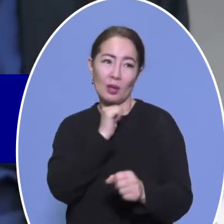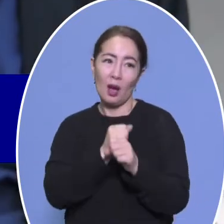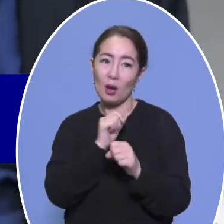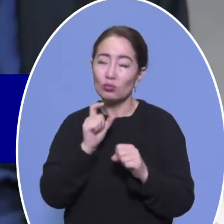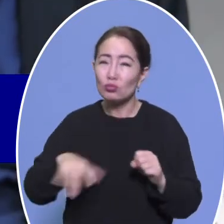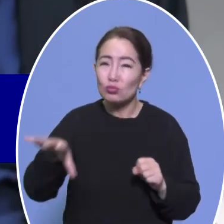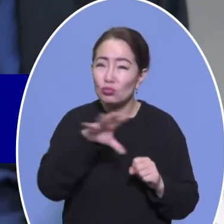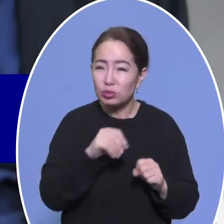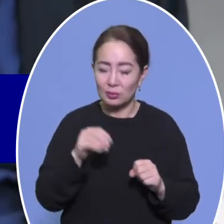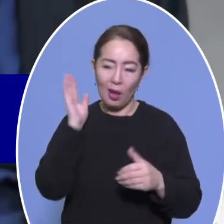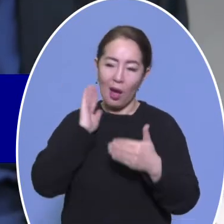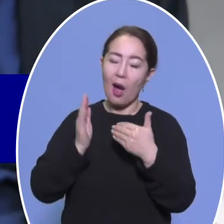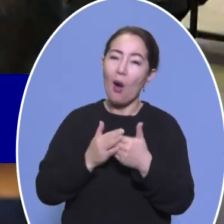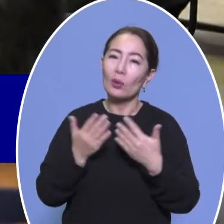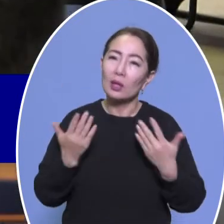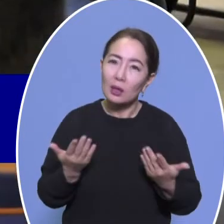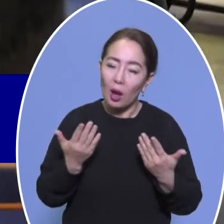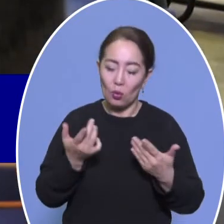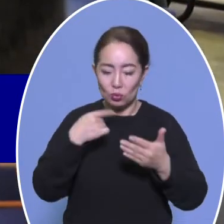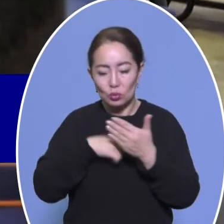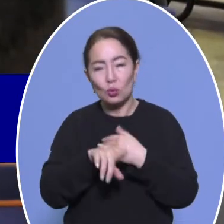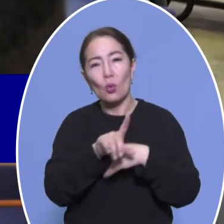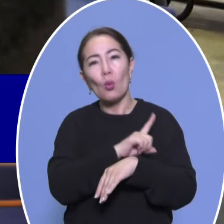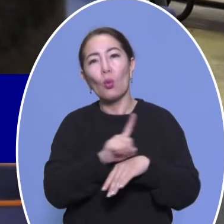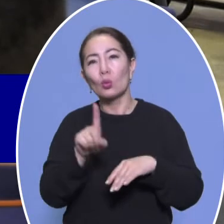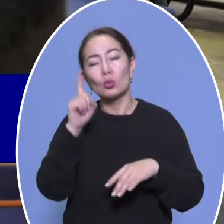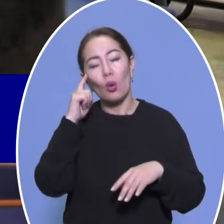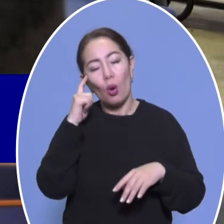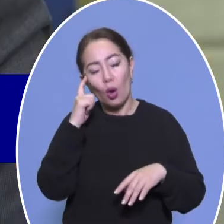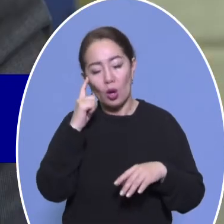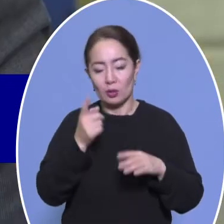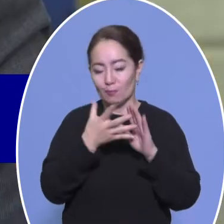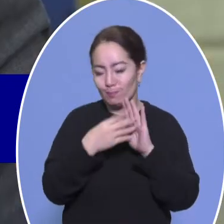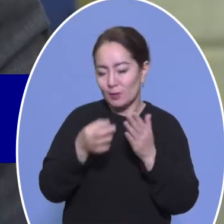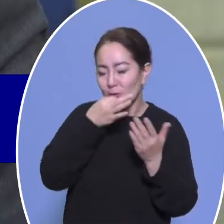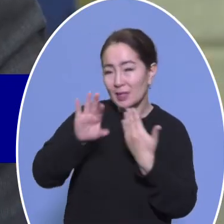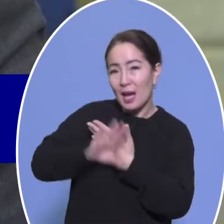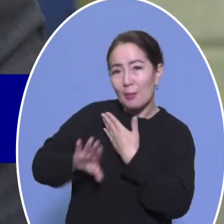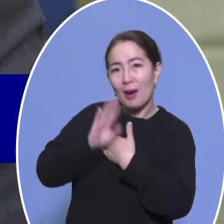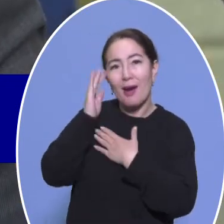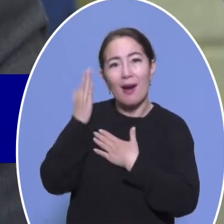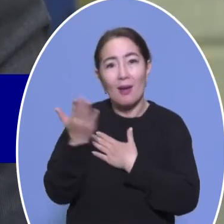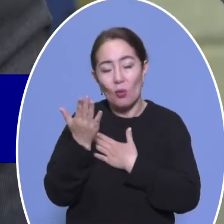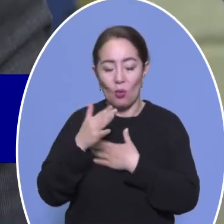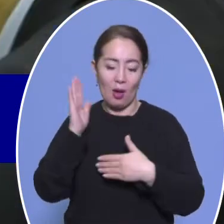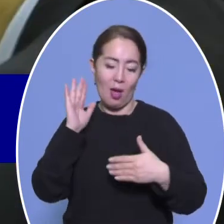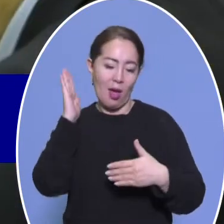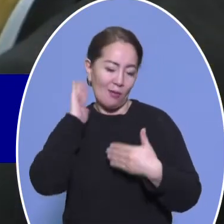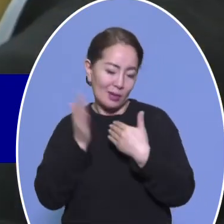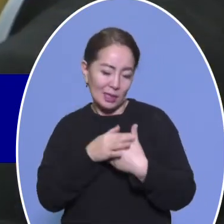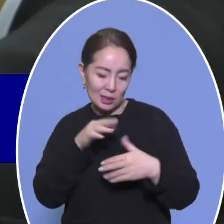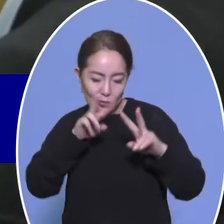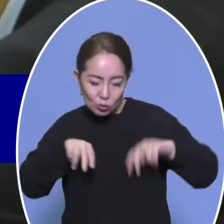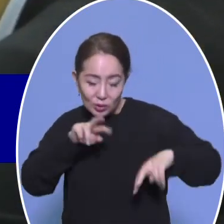мандат авилга түүний шалтгааны нөхцөл үр дагаврыг ойлгох, авилгаас урьдчилан сэргийлэх арга замууд авилгын шалтгааны нөхцөлийг судлан тогтоох